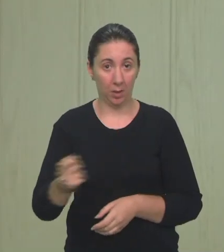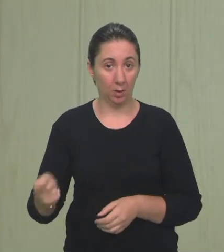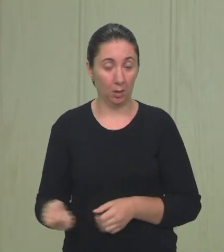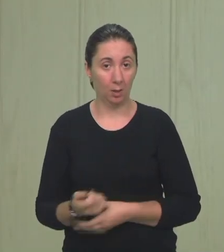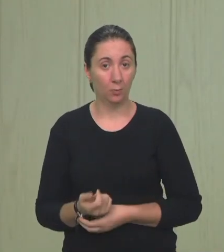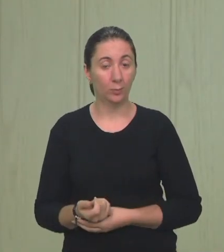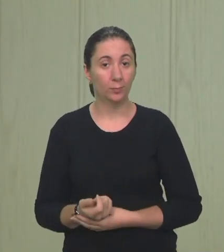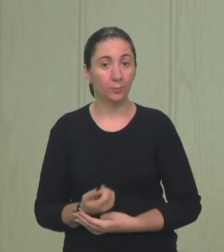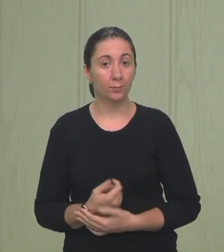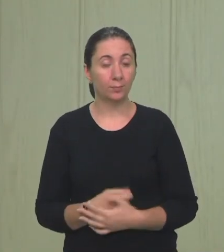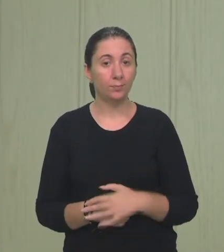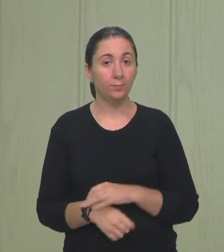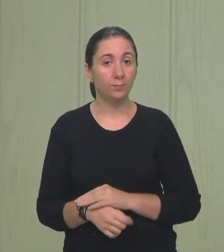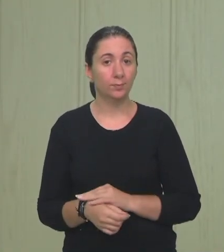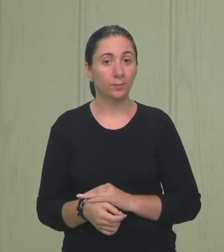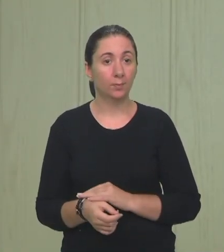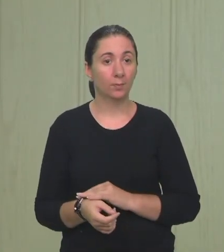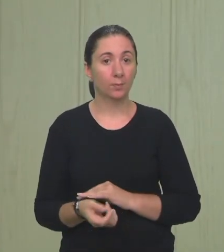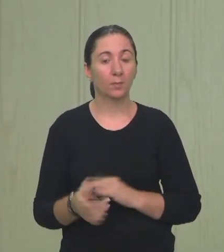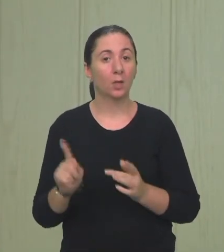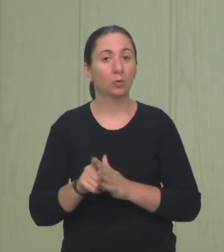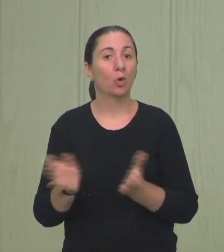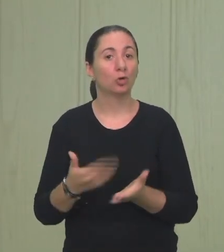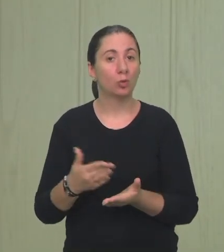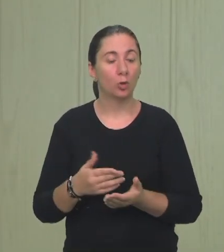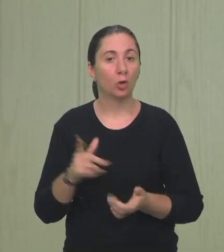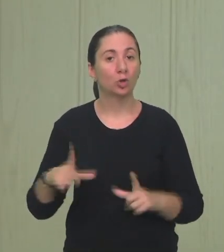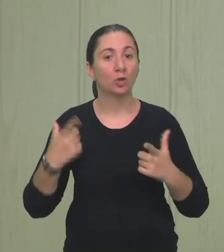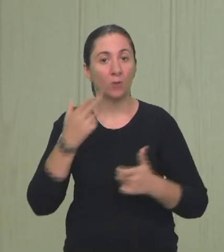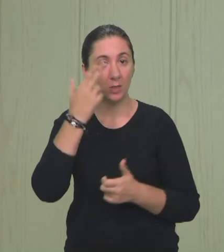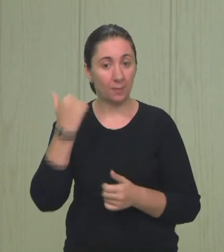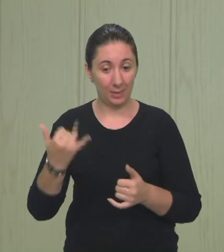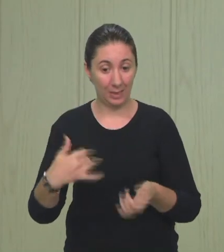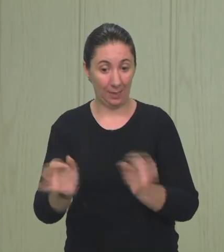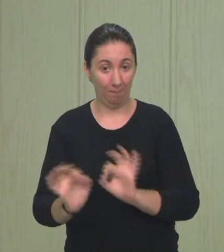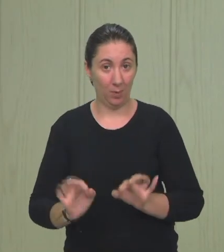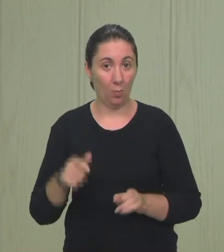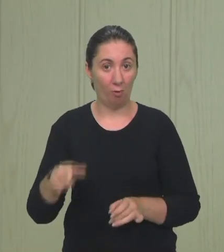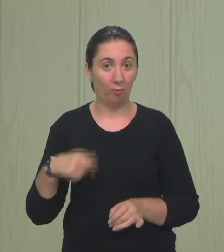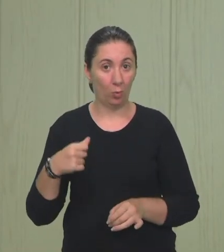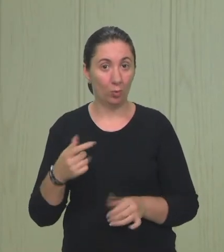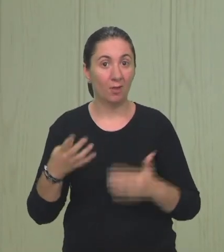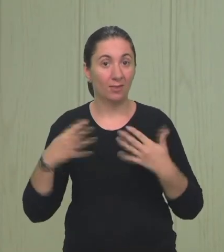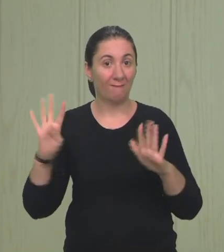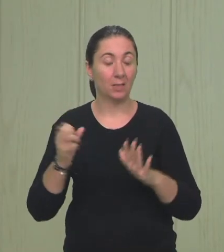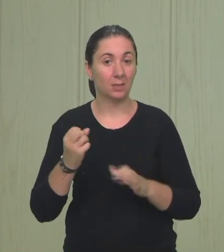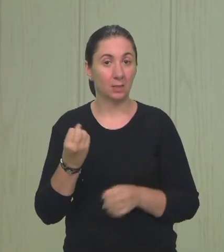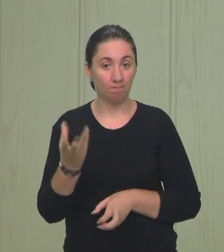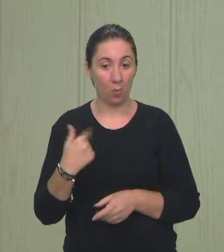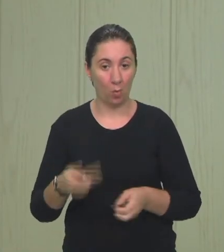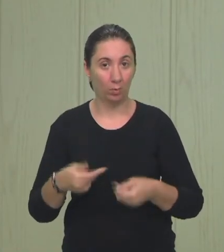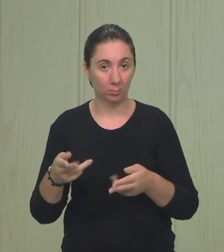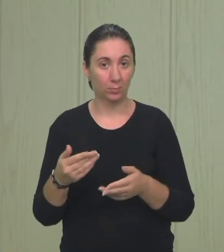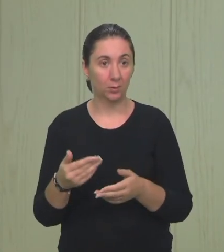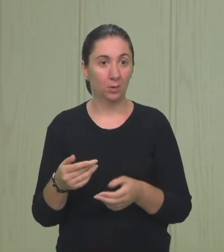za nju. I časopis Život slijepih koji je sada u pripremi. Eto, ove godine nam izlazi 19. broj.